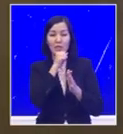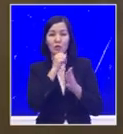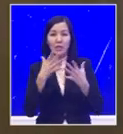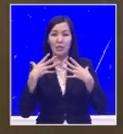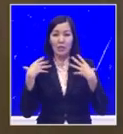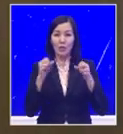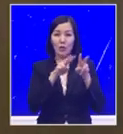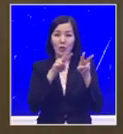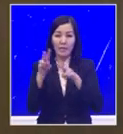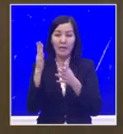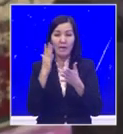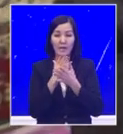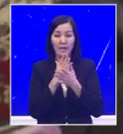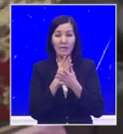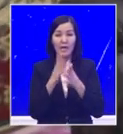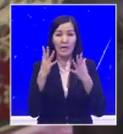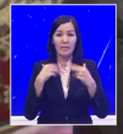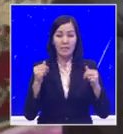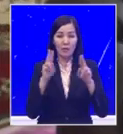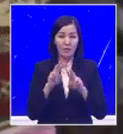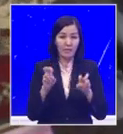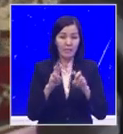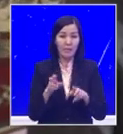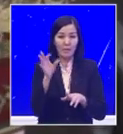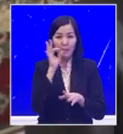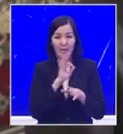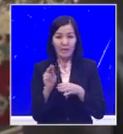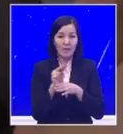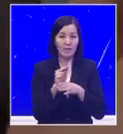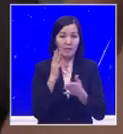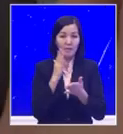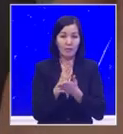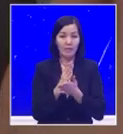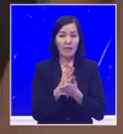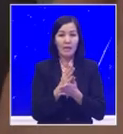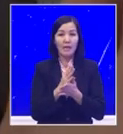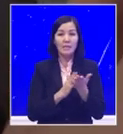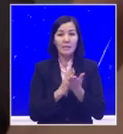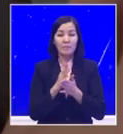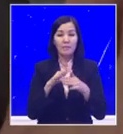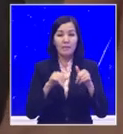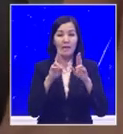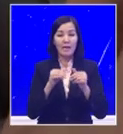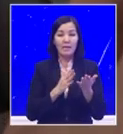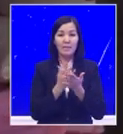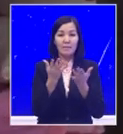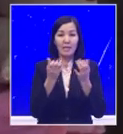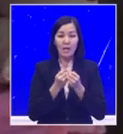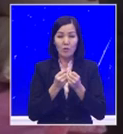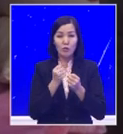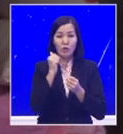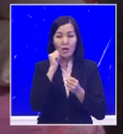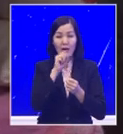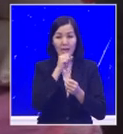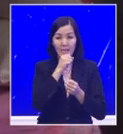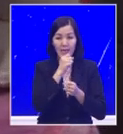демей қарттардың денсаулығын тексеріп, уақытылы дәрі-дәрмектерін береді. Арнайы қызмет алушы Есімғали Тұрарбек Бақсақал